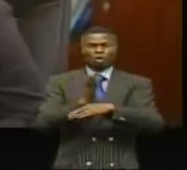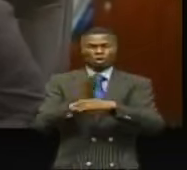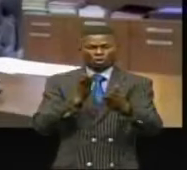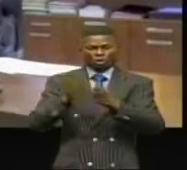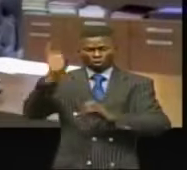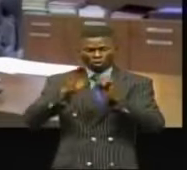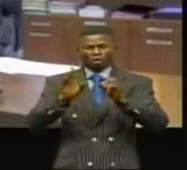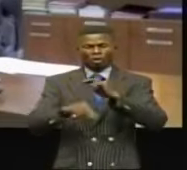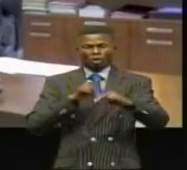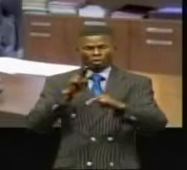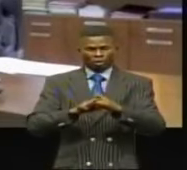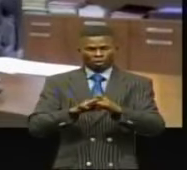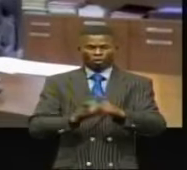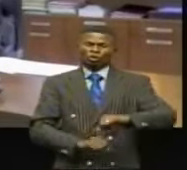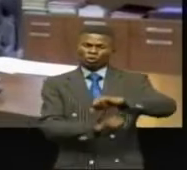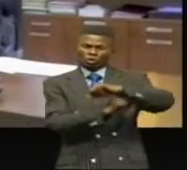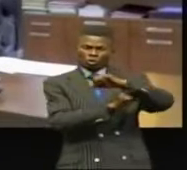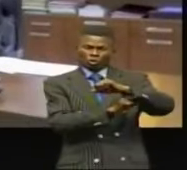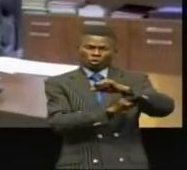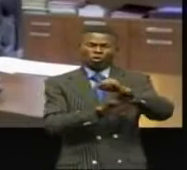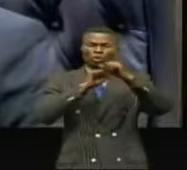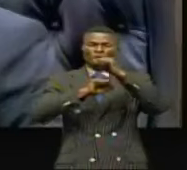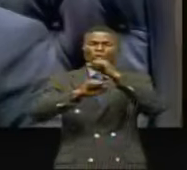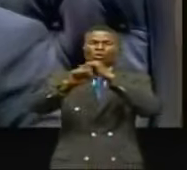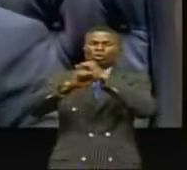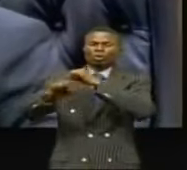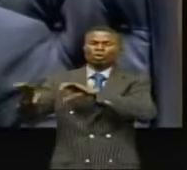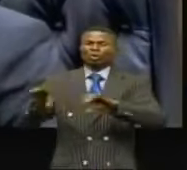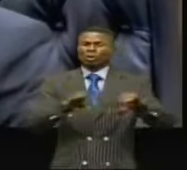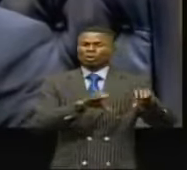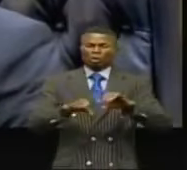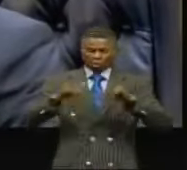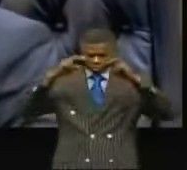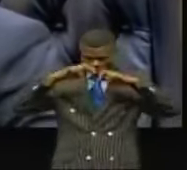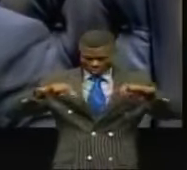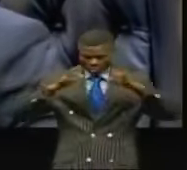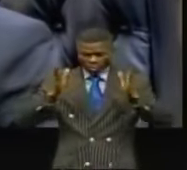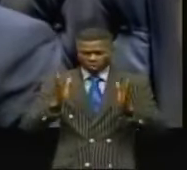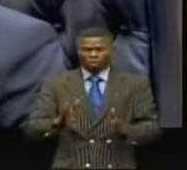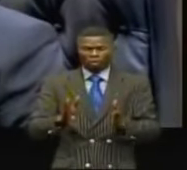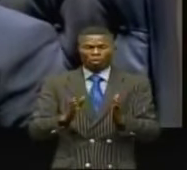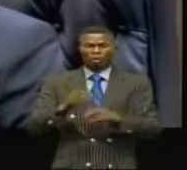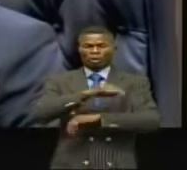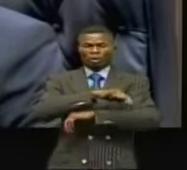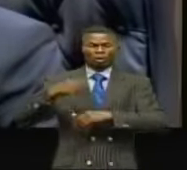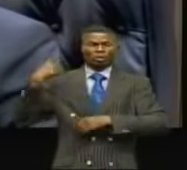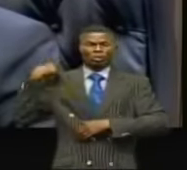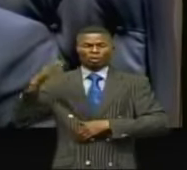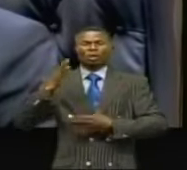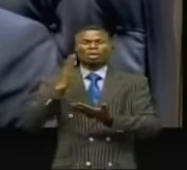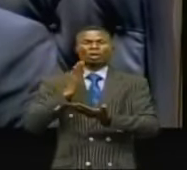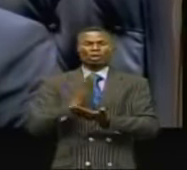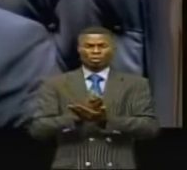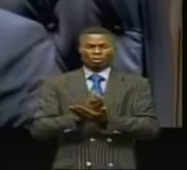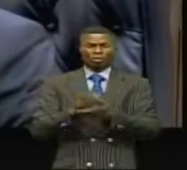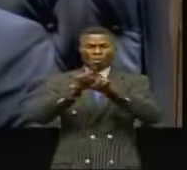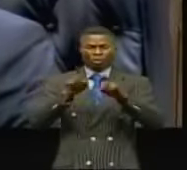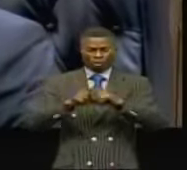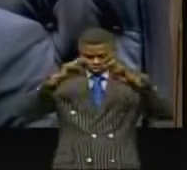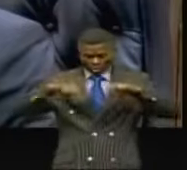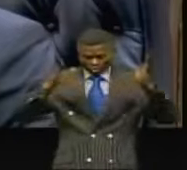nationaux, accompagner et promouvoir les activités des chercheurs des institutions publiques et privées, ainsi que celles de